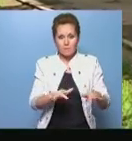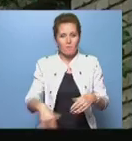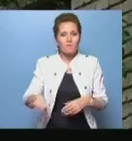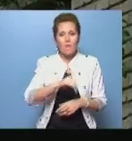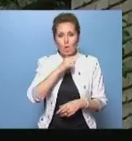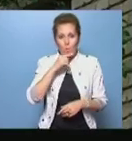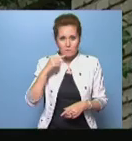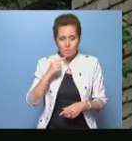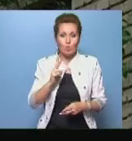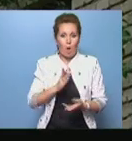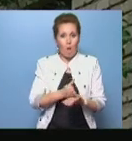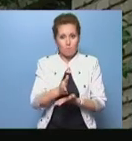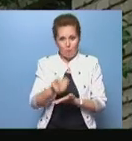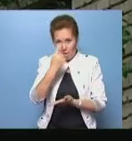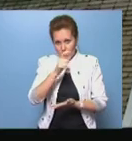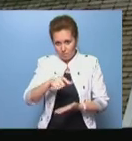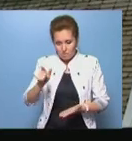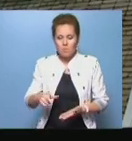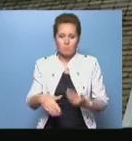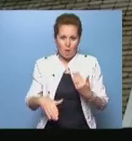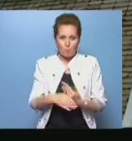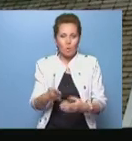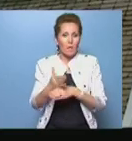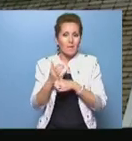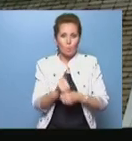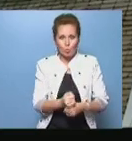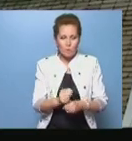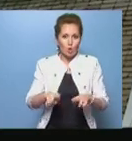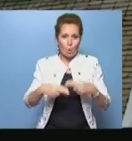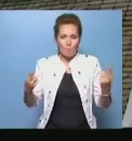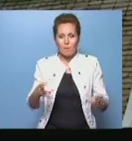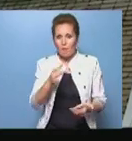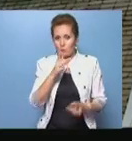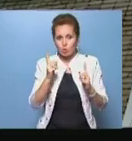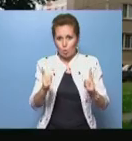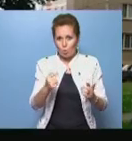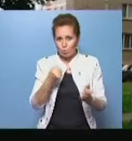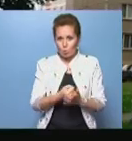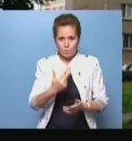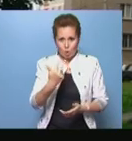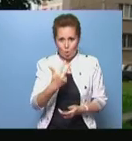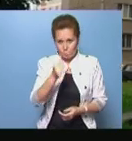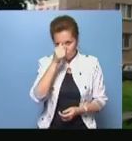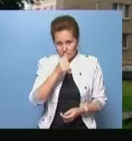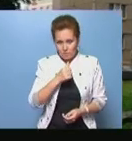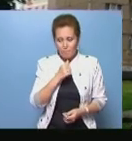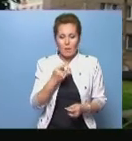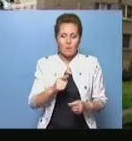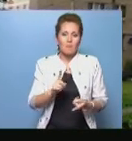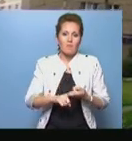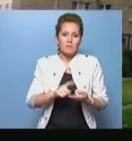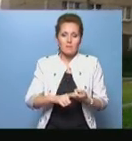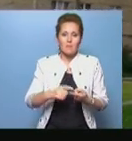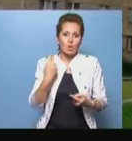помогут реструктуризировать долги за электричество, отопление и горячую воду на срок до 3 месяцев. Касается это не только задолженности за